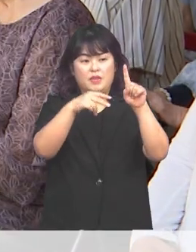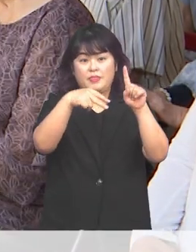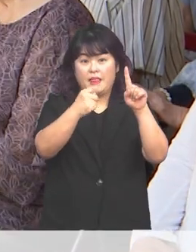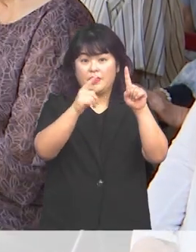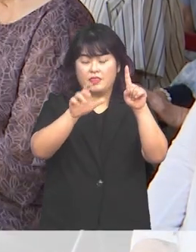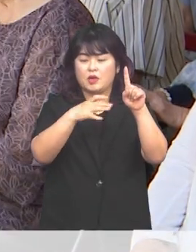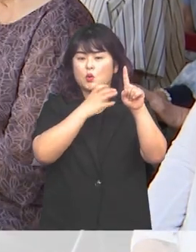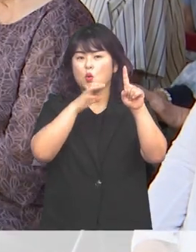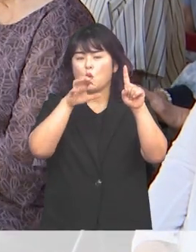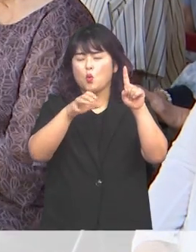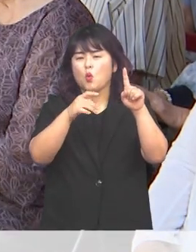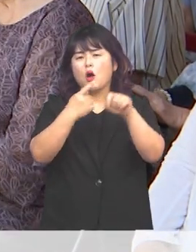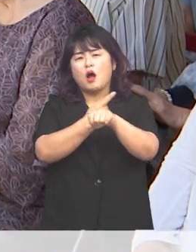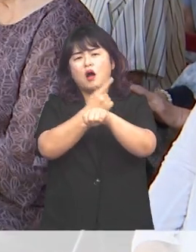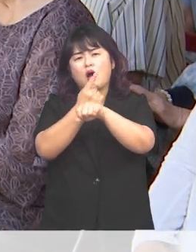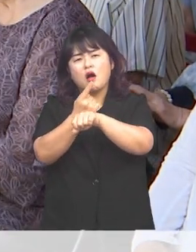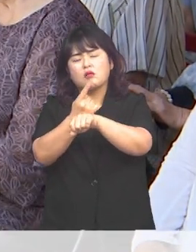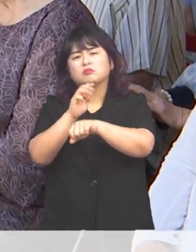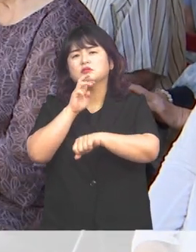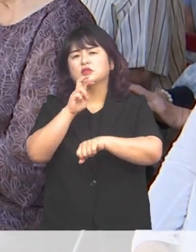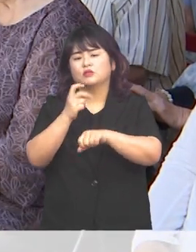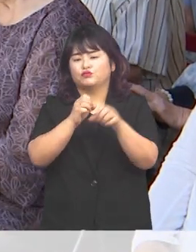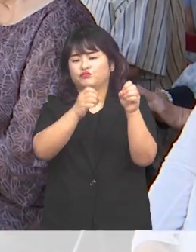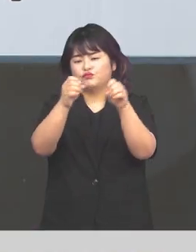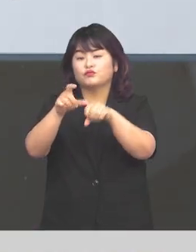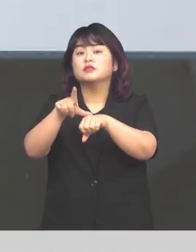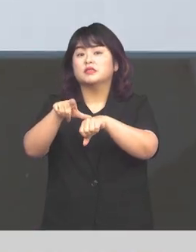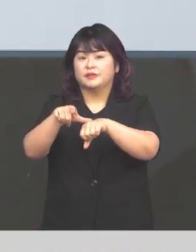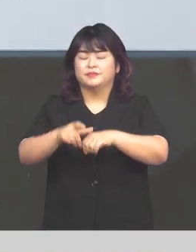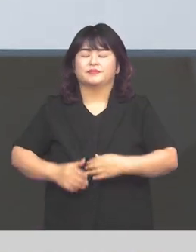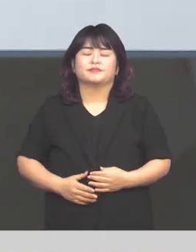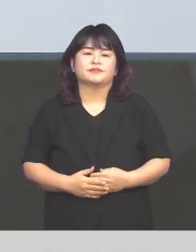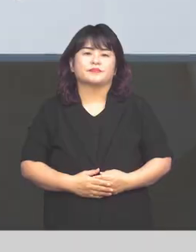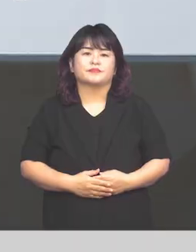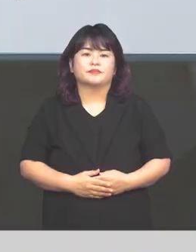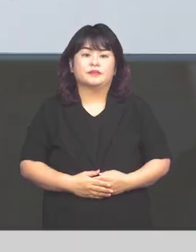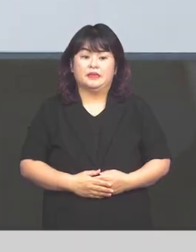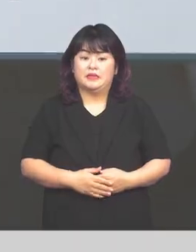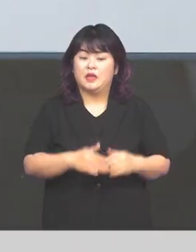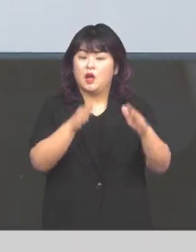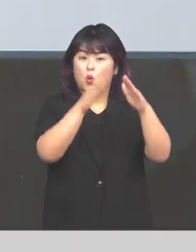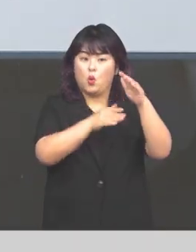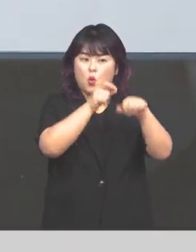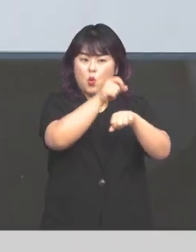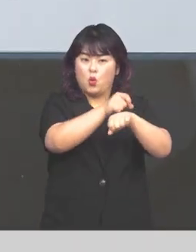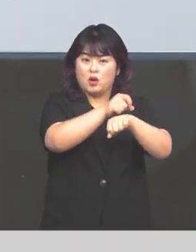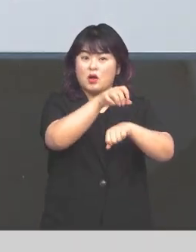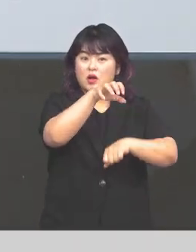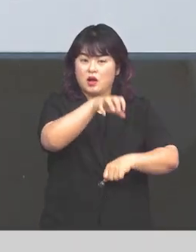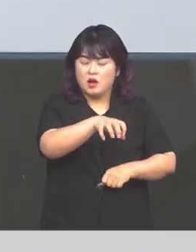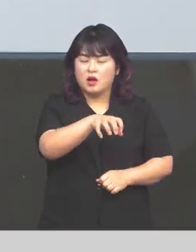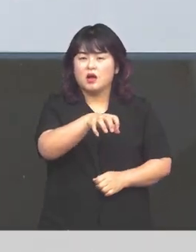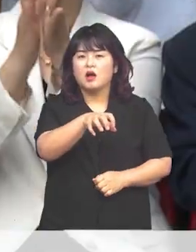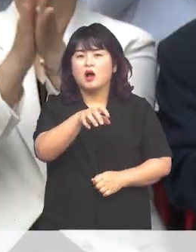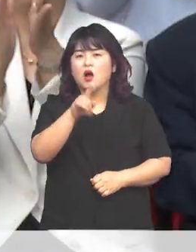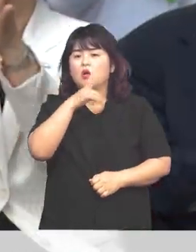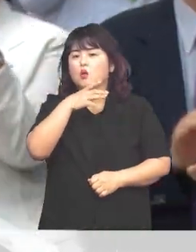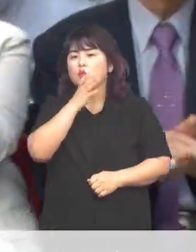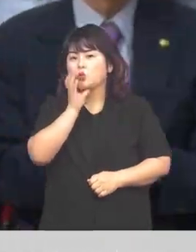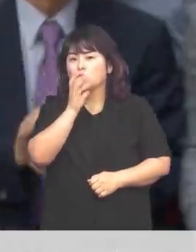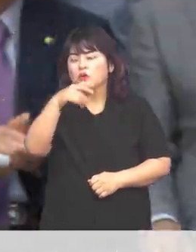방문해 어르신들과 1시간 20분가량 소통하는 시간을 가졌습니다. 현장에는 시 공직자들과